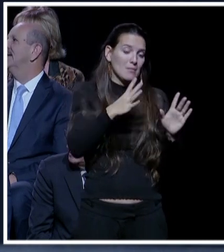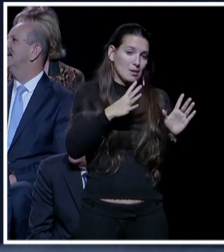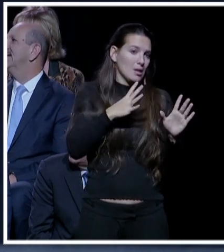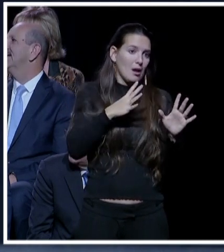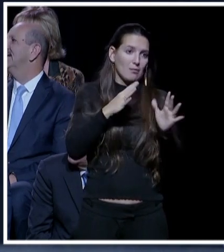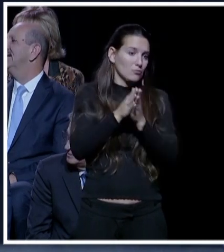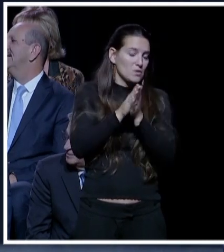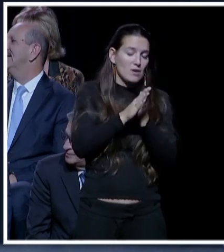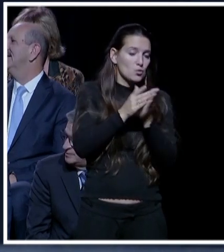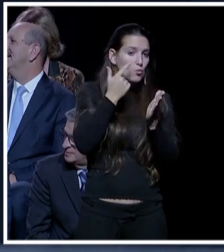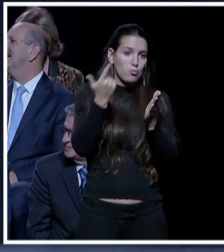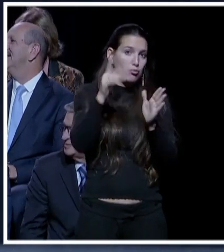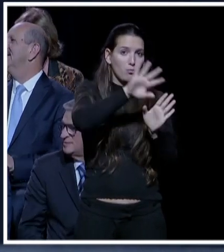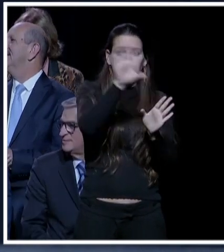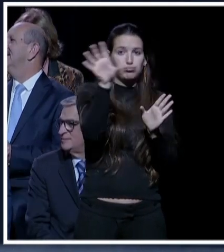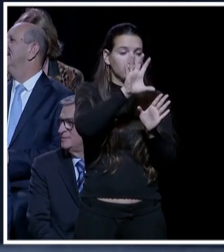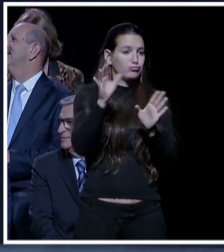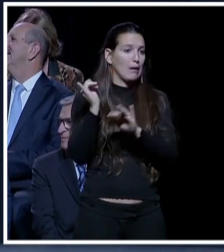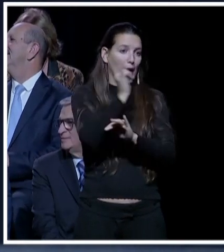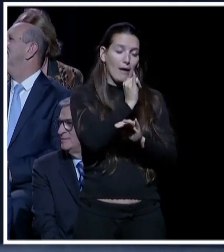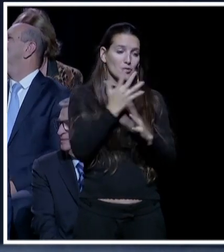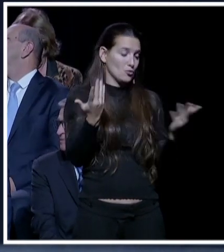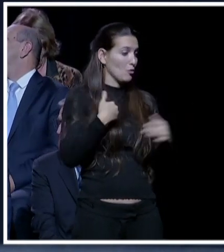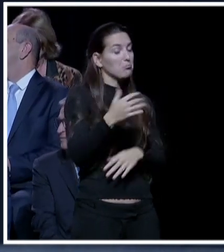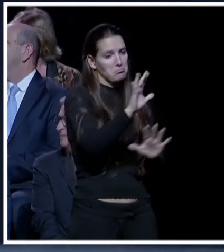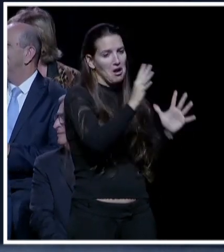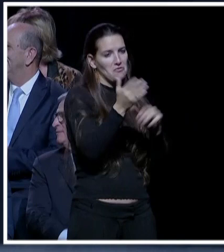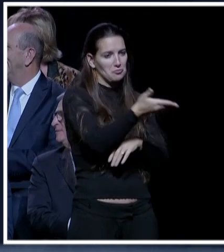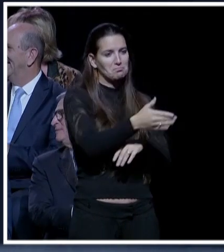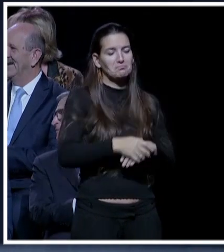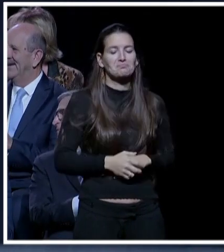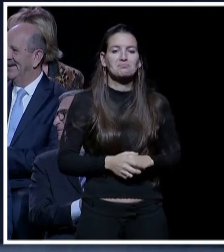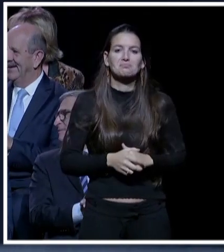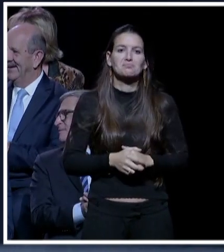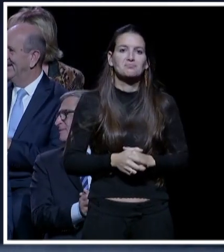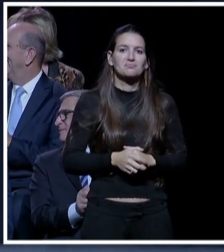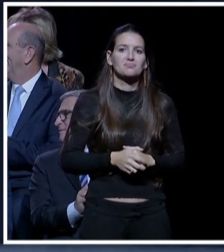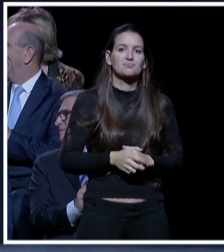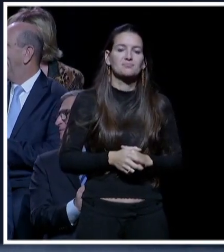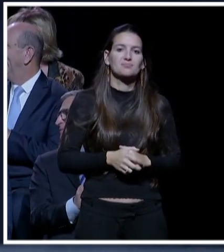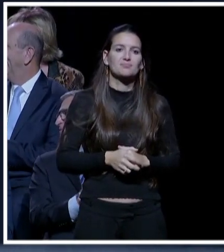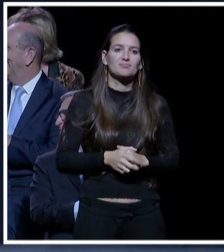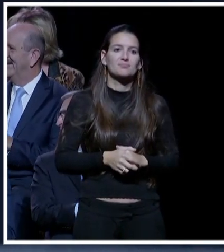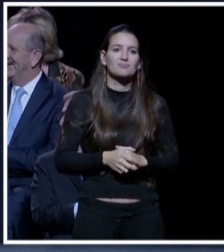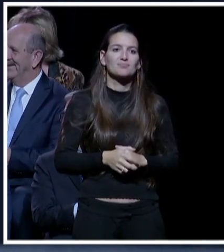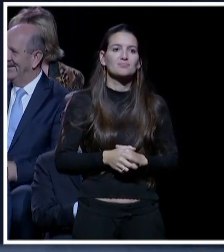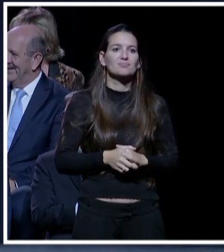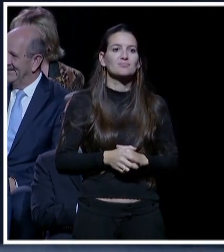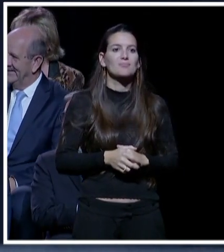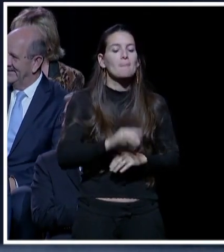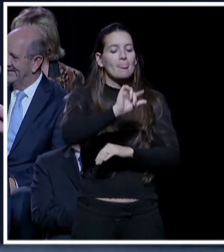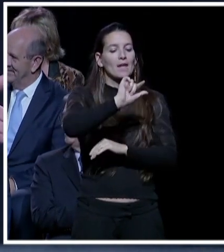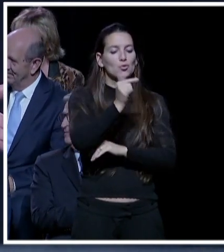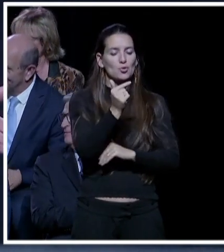bravo, cher Christian. Ensuite, on va passer au deuxième rang,